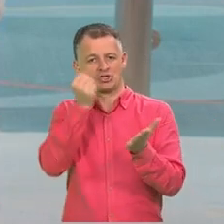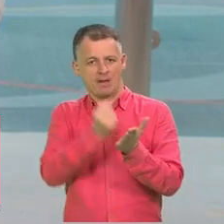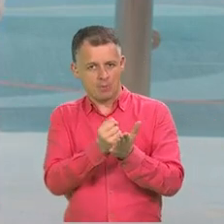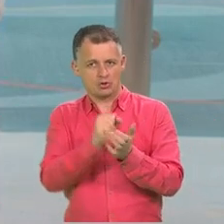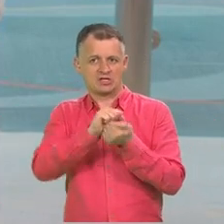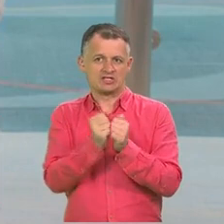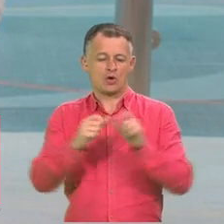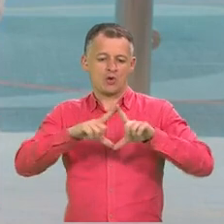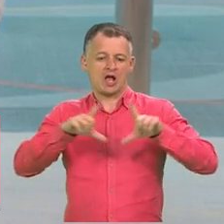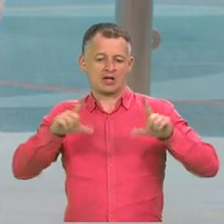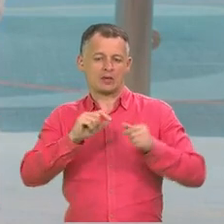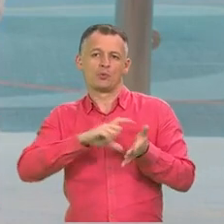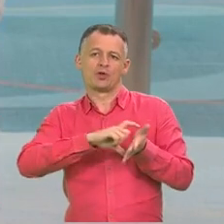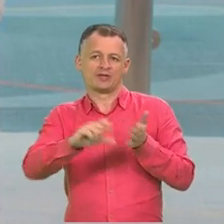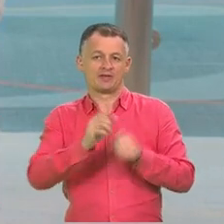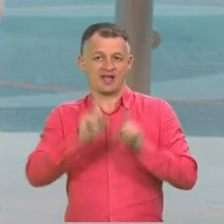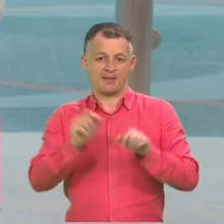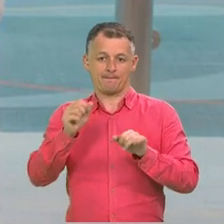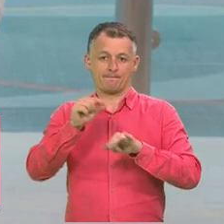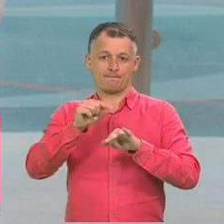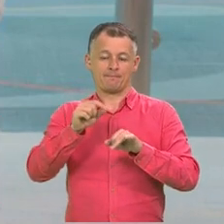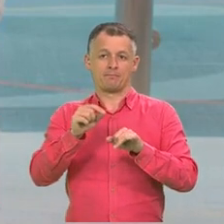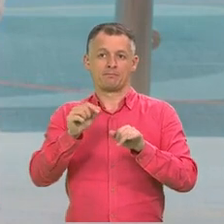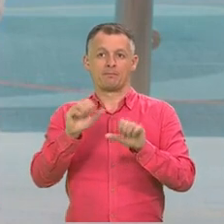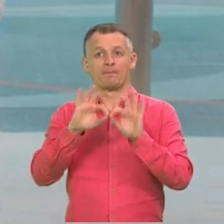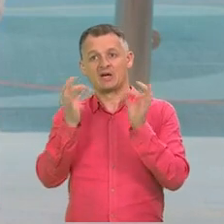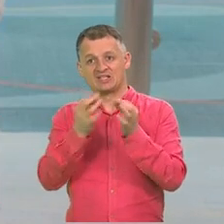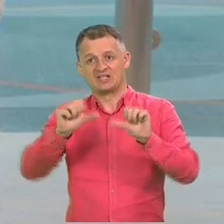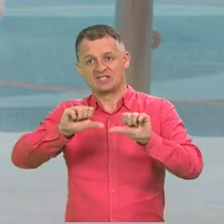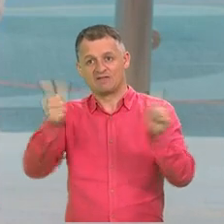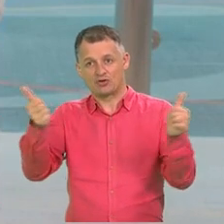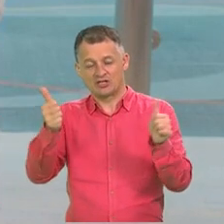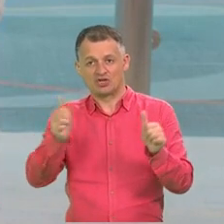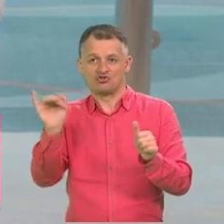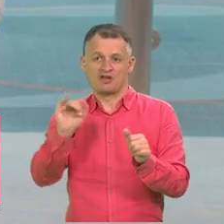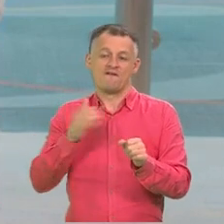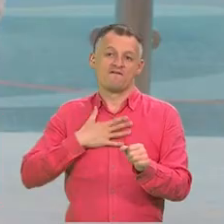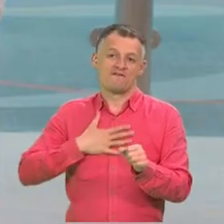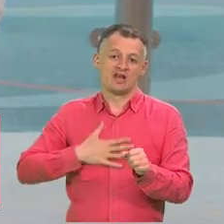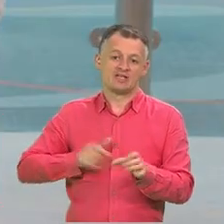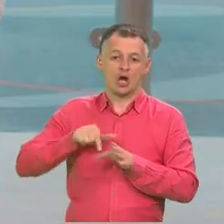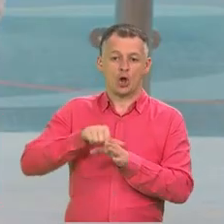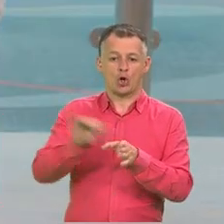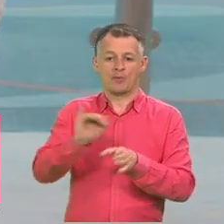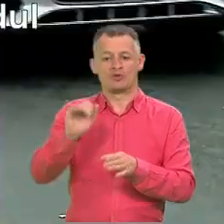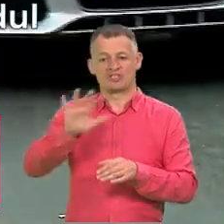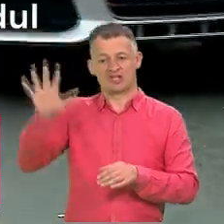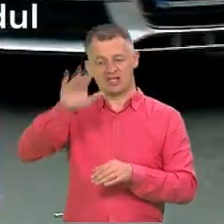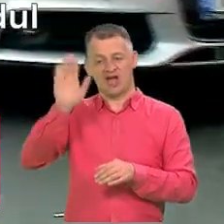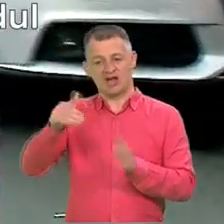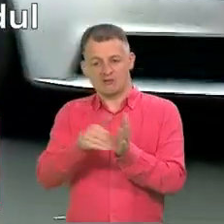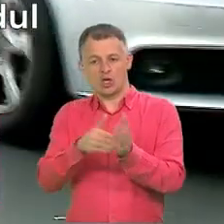identitate. Dacă părinții sunt divorțați, cel care vrea să-l ducă pe minor în străinătate are nevoie de un document în plus.